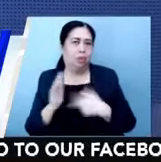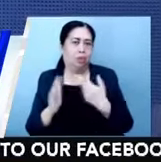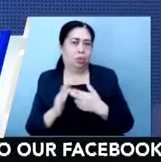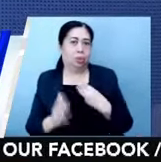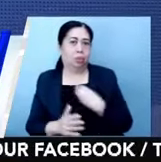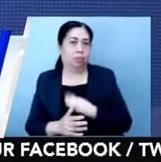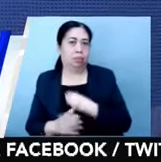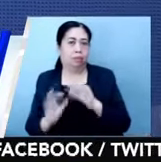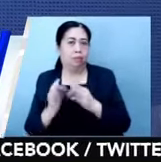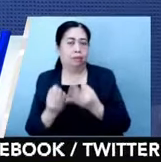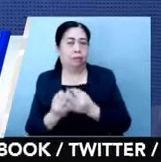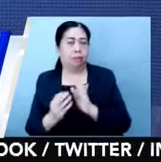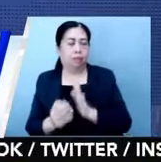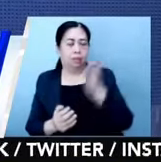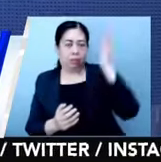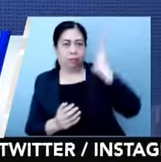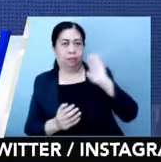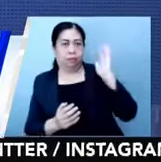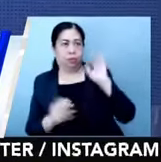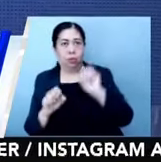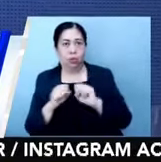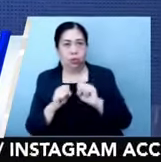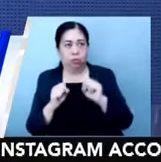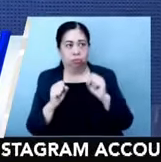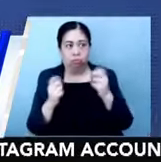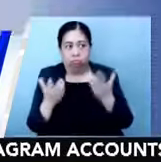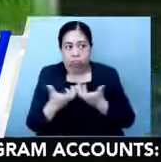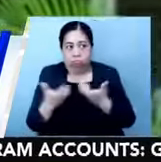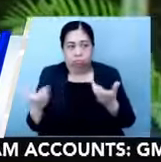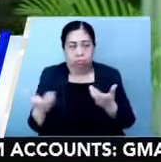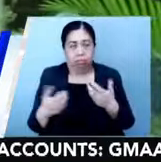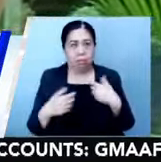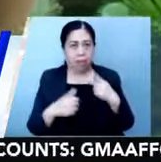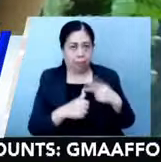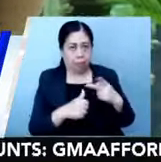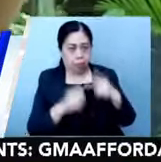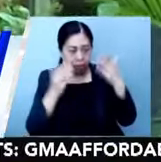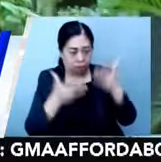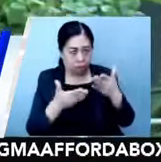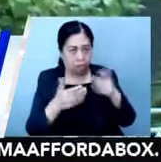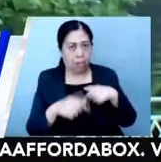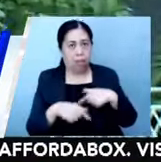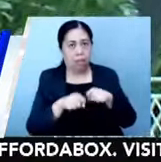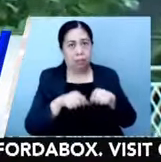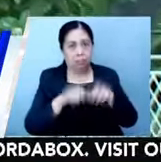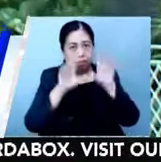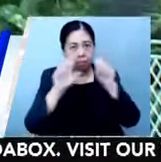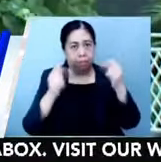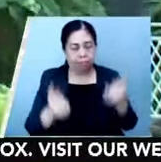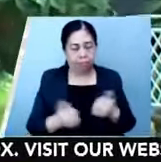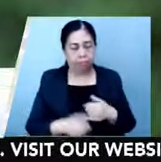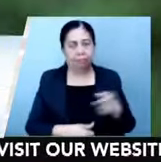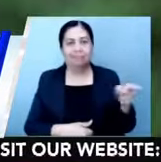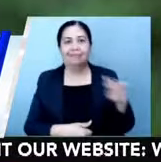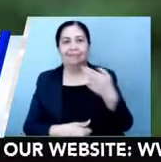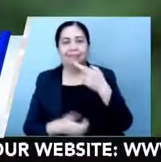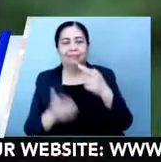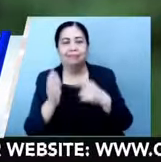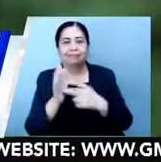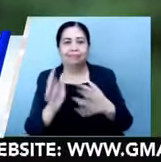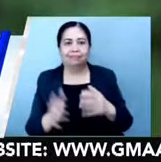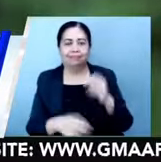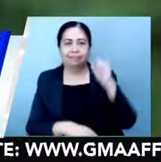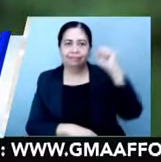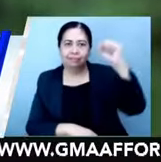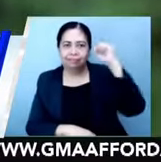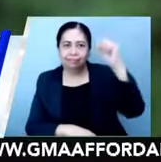family. So I take that, that's my first priority. Sa tingin ni dating Bayan Muna representative, aktivista at biktima ng